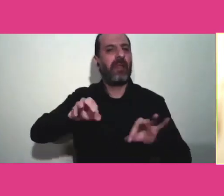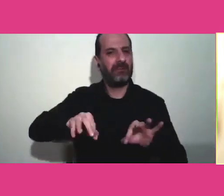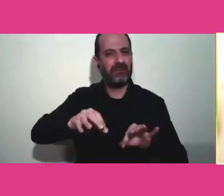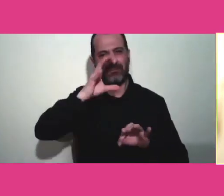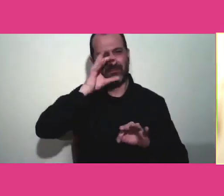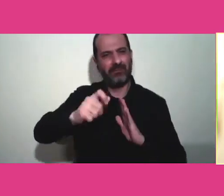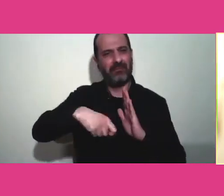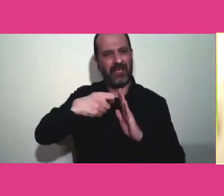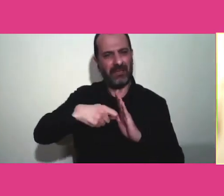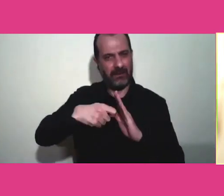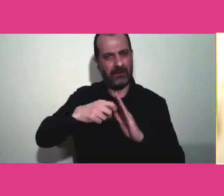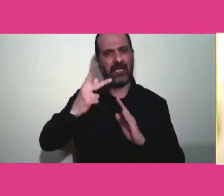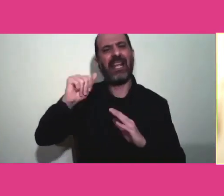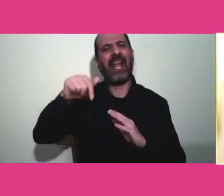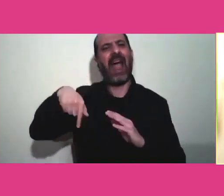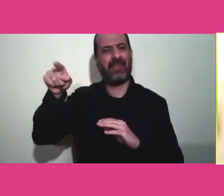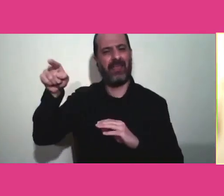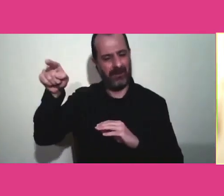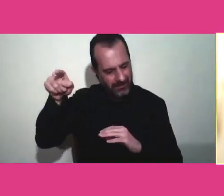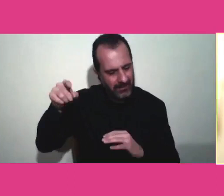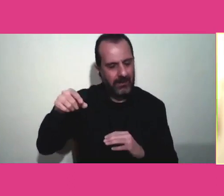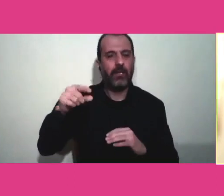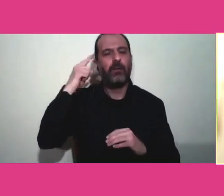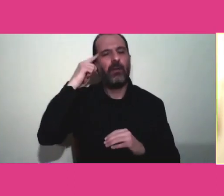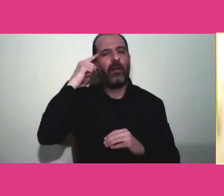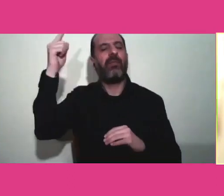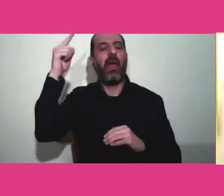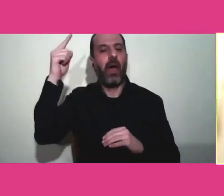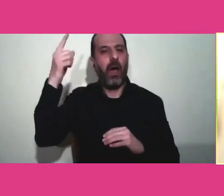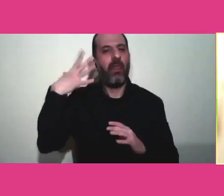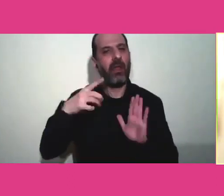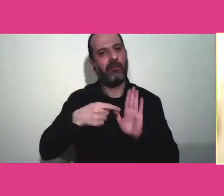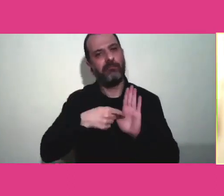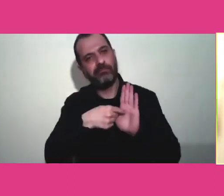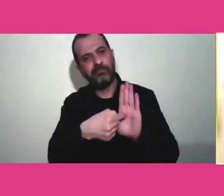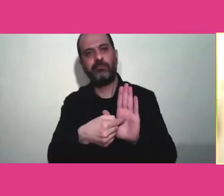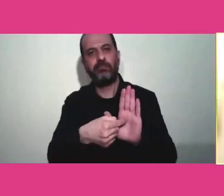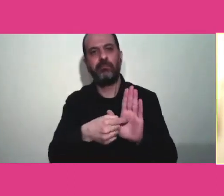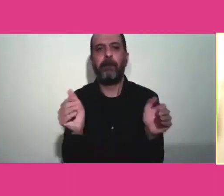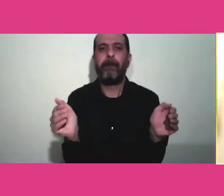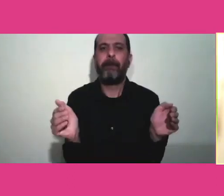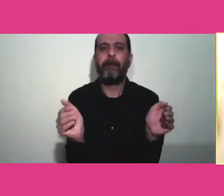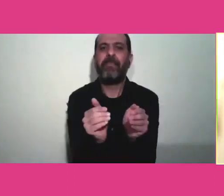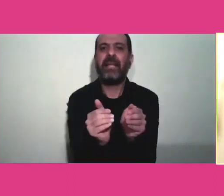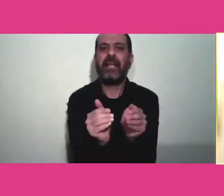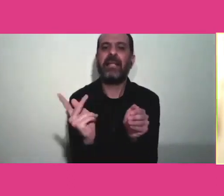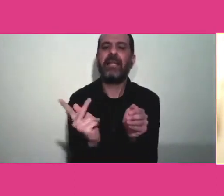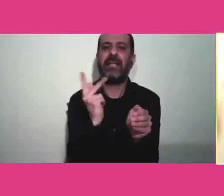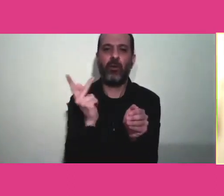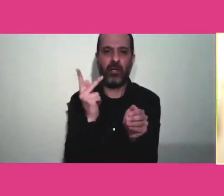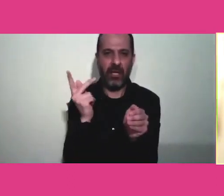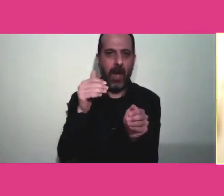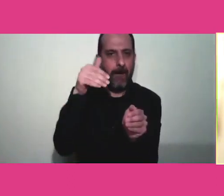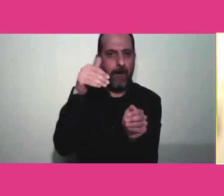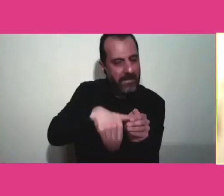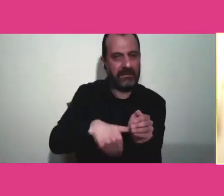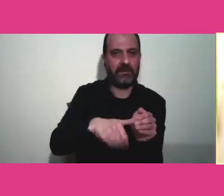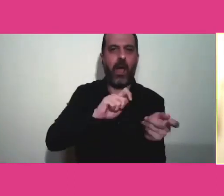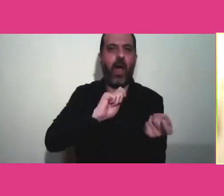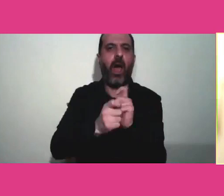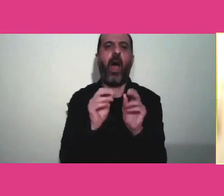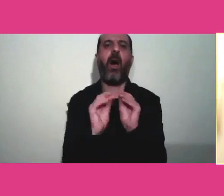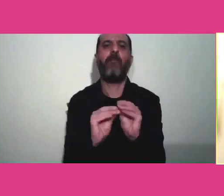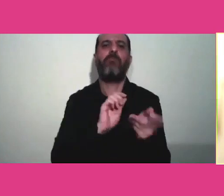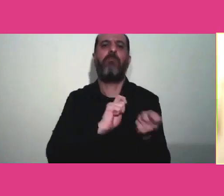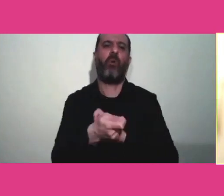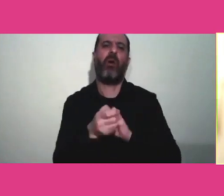ΚΑΤ, με την αρχική του ιδέα να είναι να παρουσιάσει μια μικρή κοινωνία εντός της αποκατάστασης. Βέβαια κατέληξε